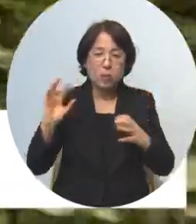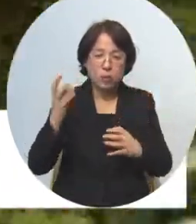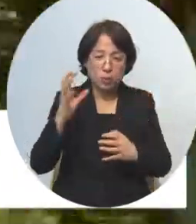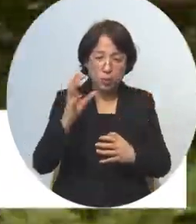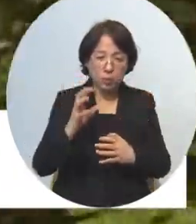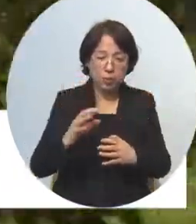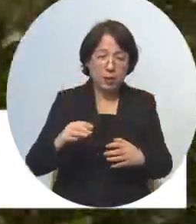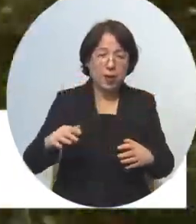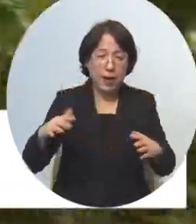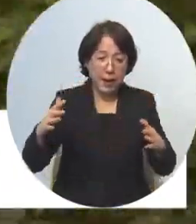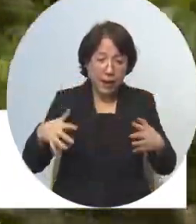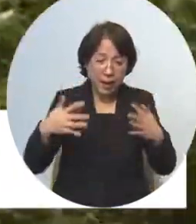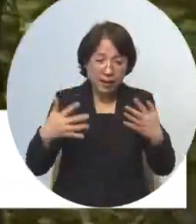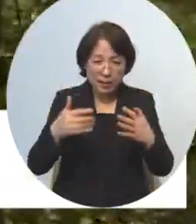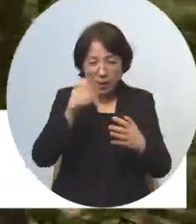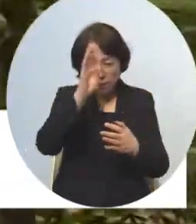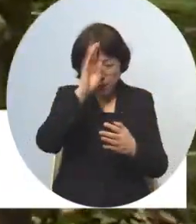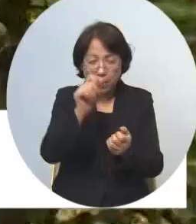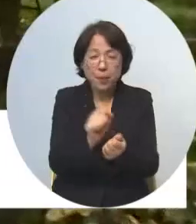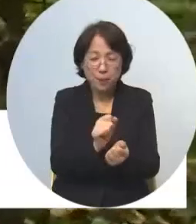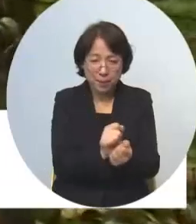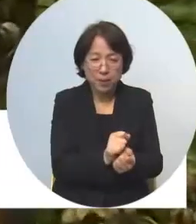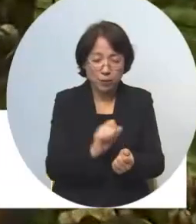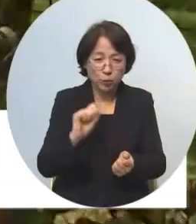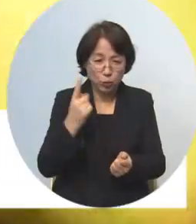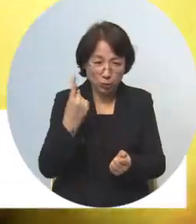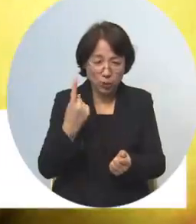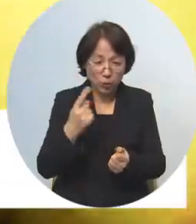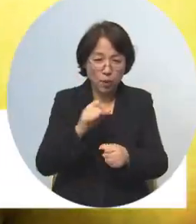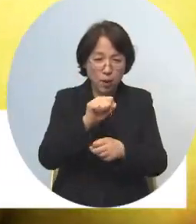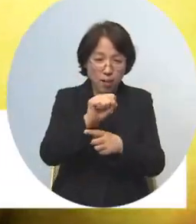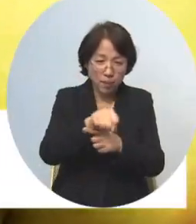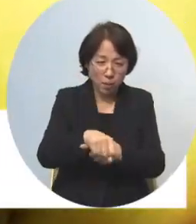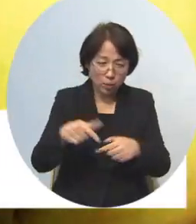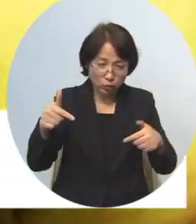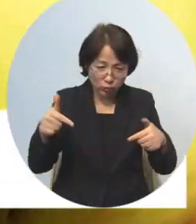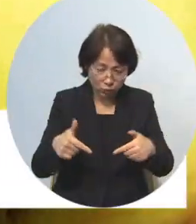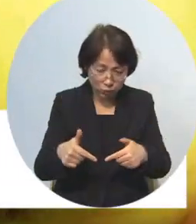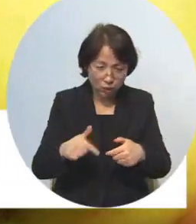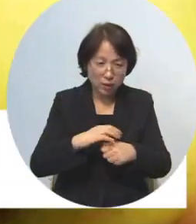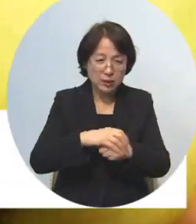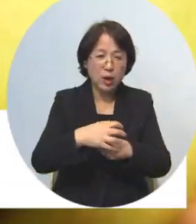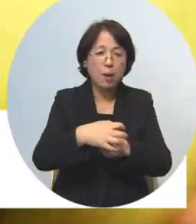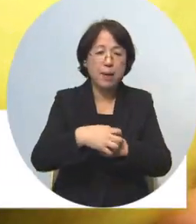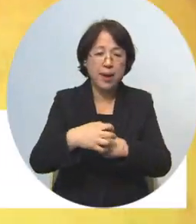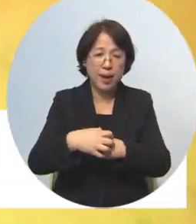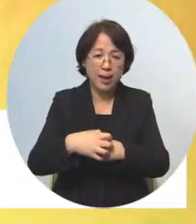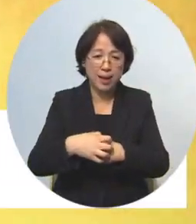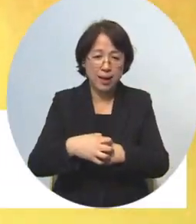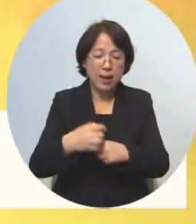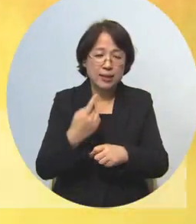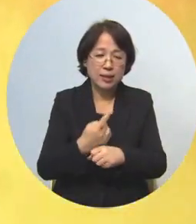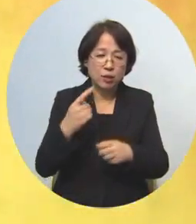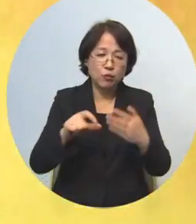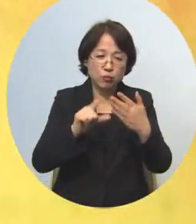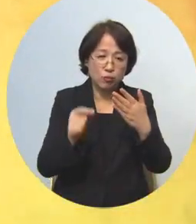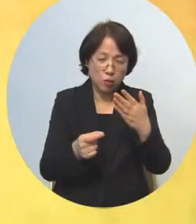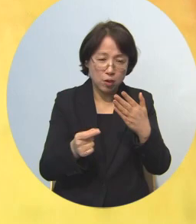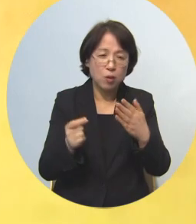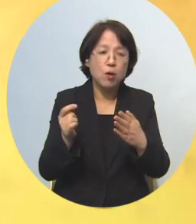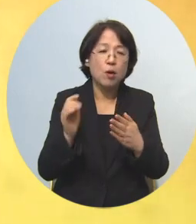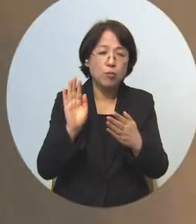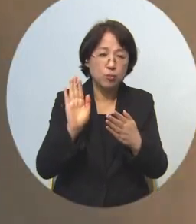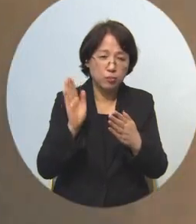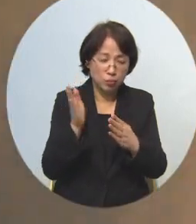줄었습니다 이런 환경에 따른 공급 감소 탓에 사과와 배의 가격은 지난해 9월 이후 강세인